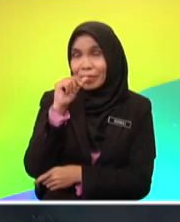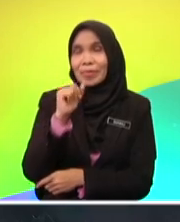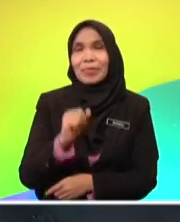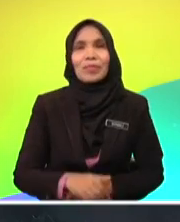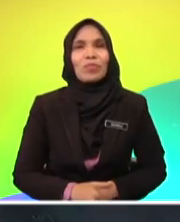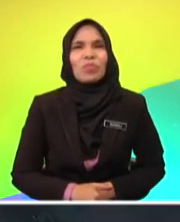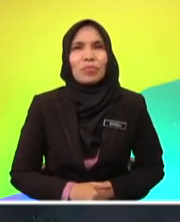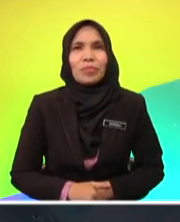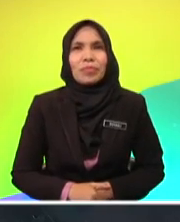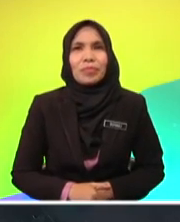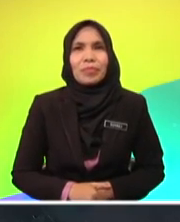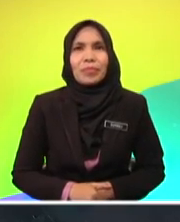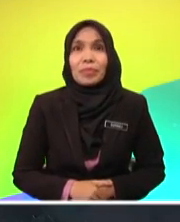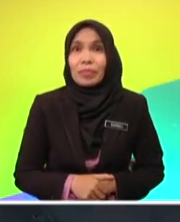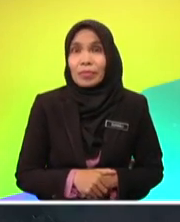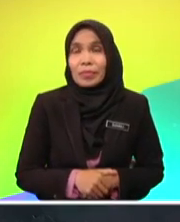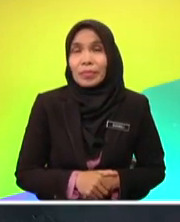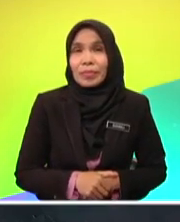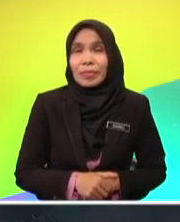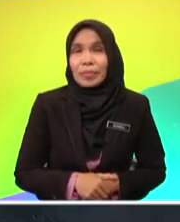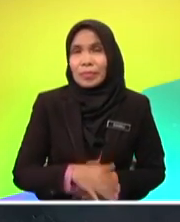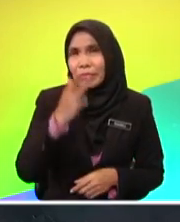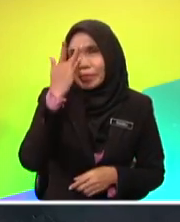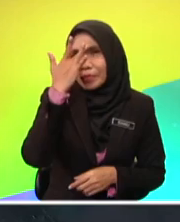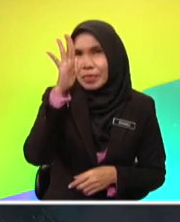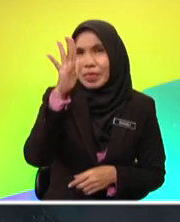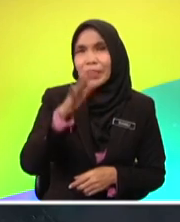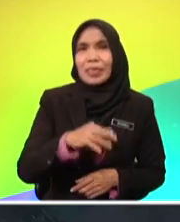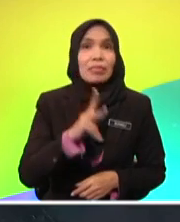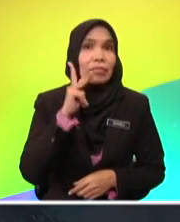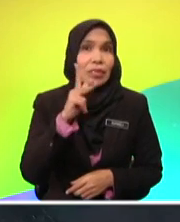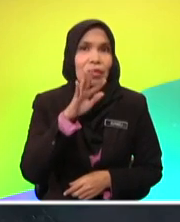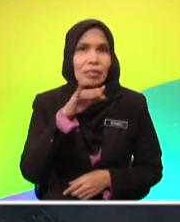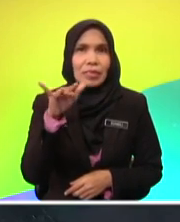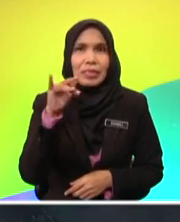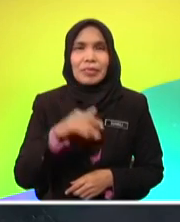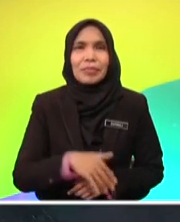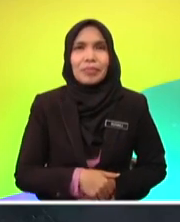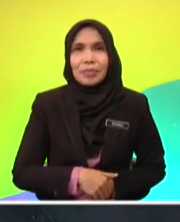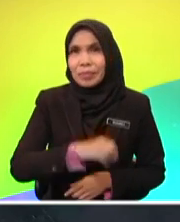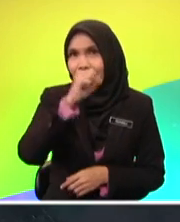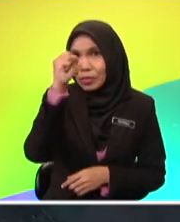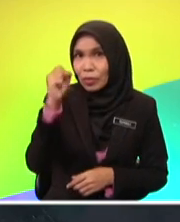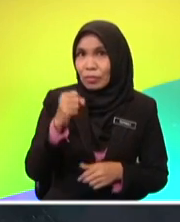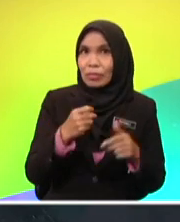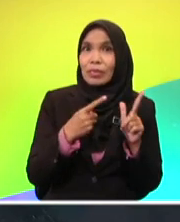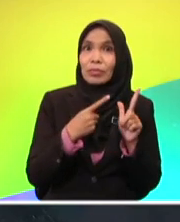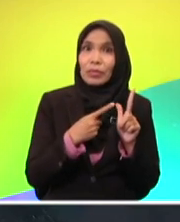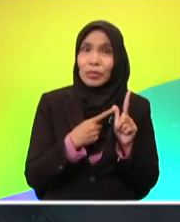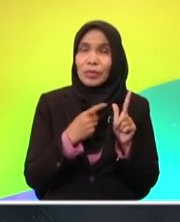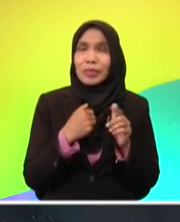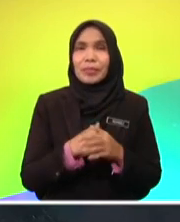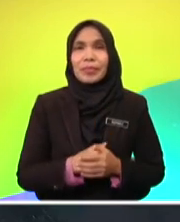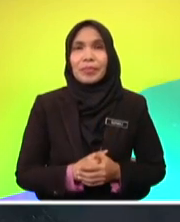Betul. Pandai Kak Rina je. Ejaan dia sangat betul dan tepat. Okey, soalan kedua. Soalan kedua,